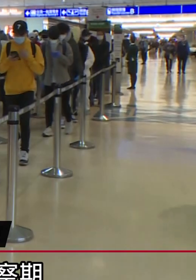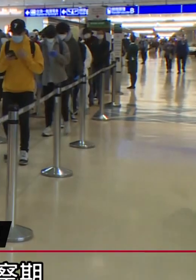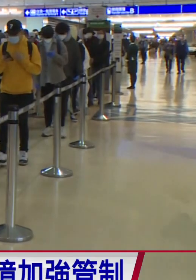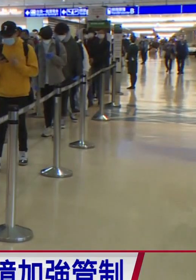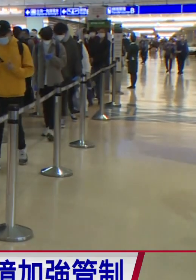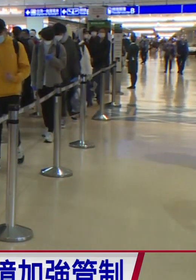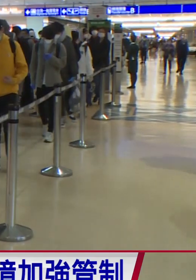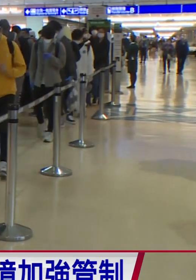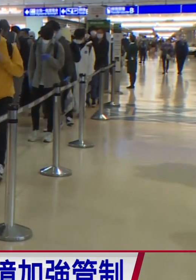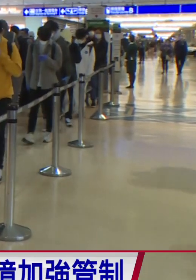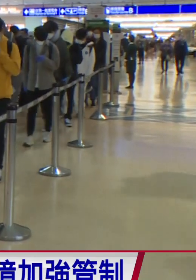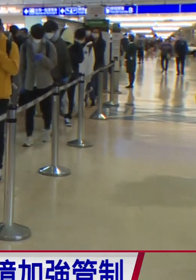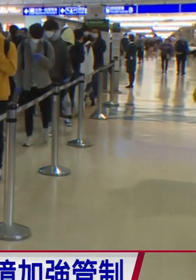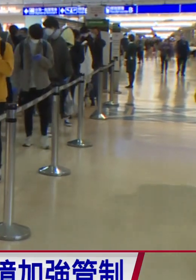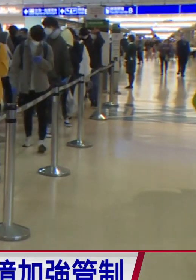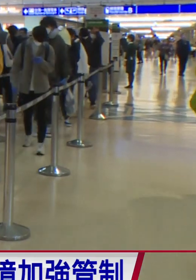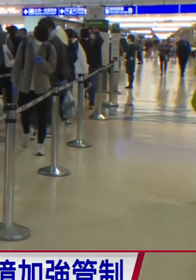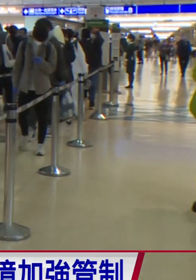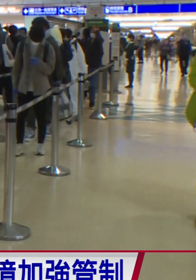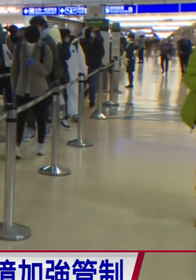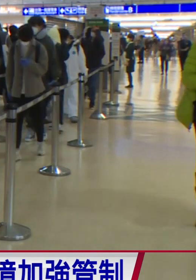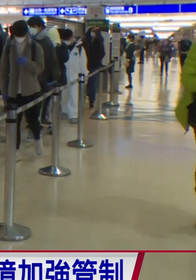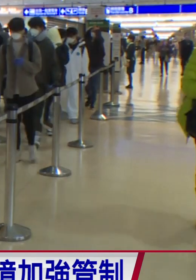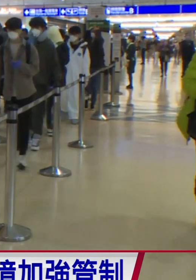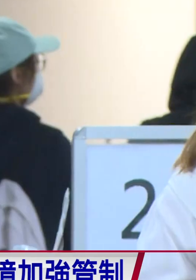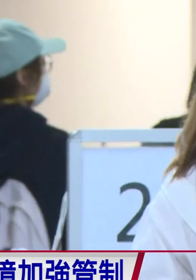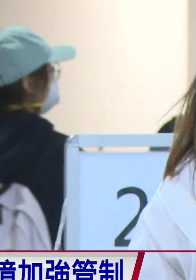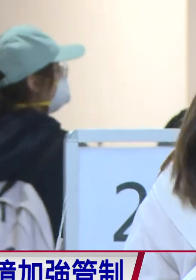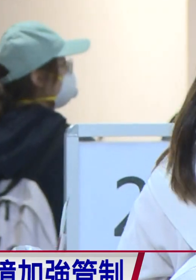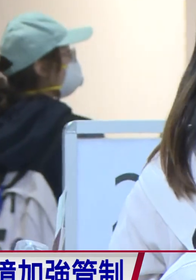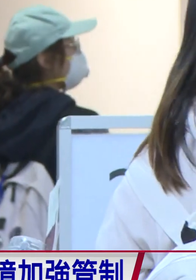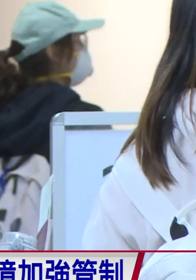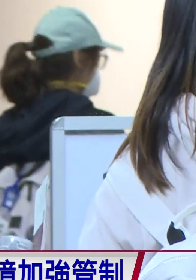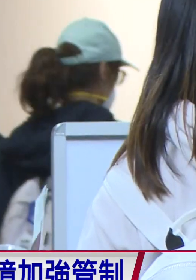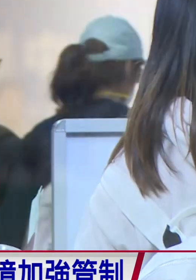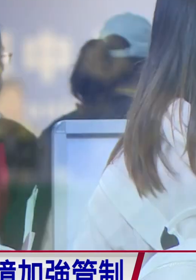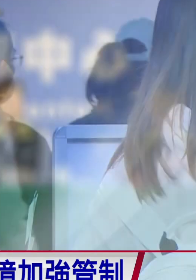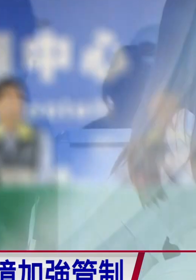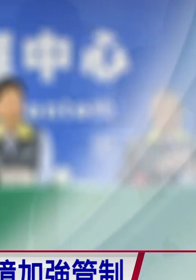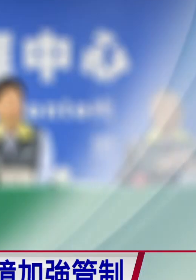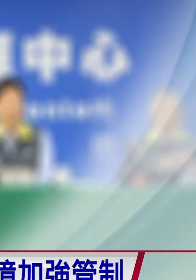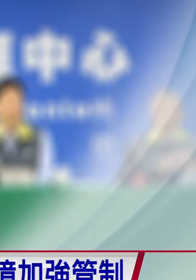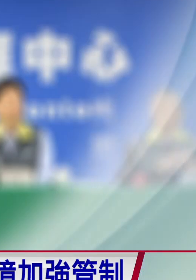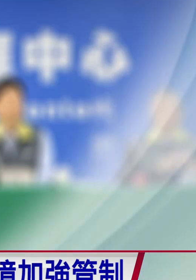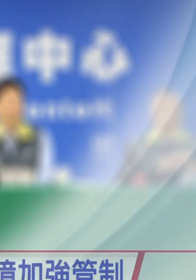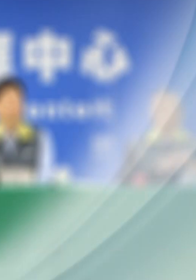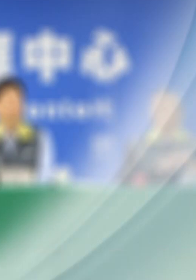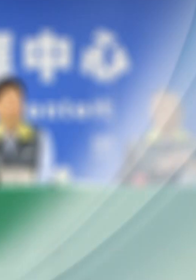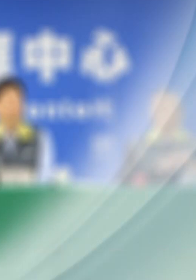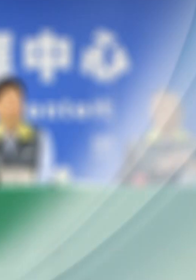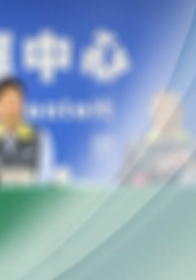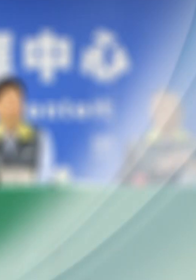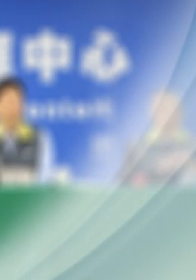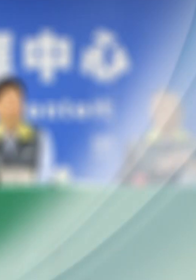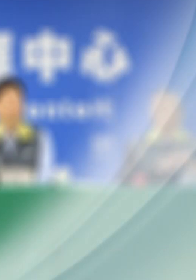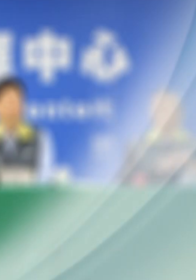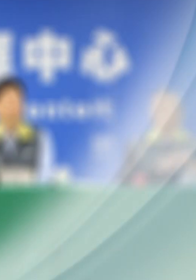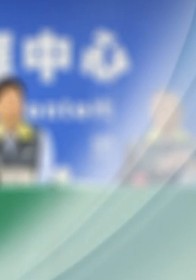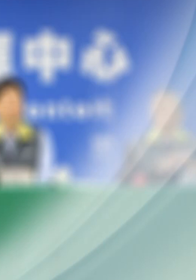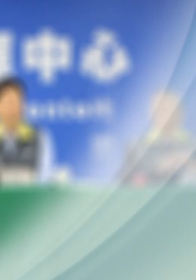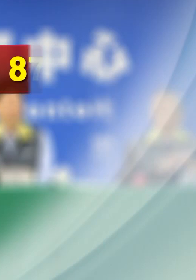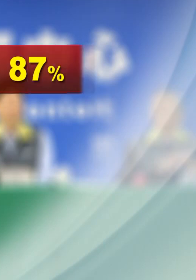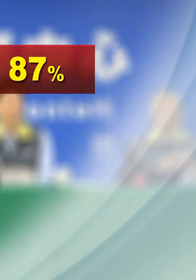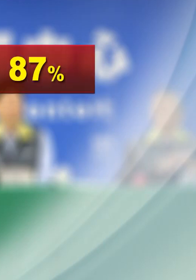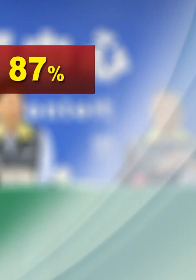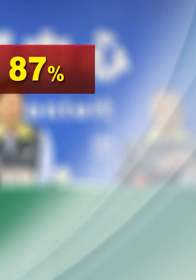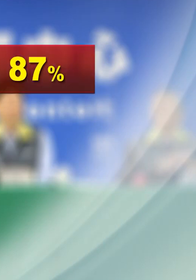期。 事实上，为了严防 Delta 病毒入侵，指挥中心对于边境都加强管制，同时也针对192名境外移入